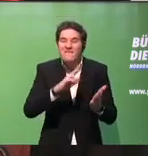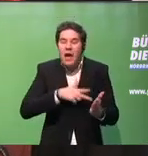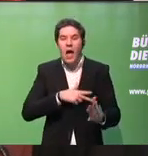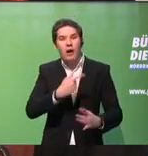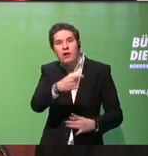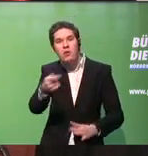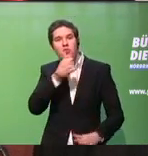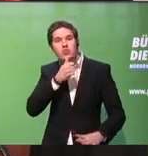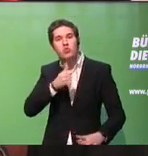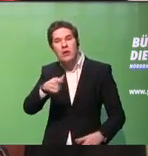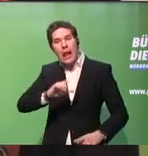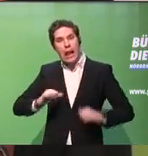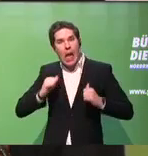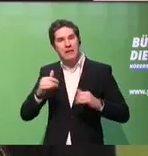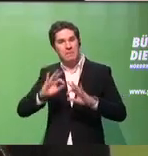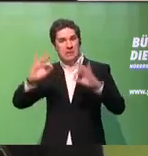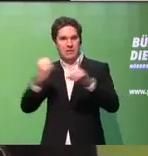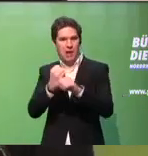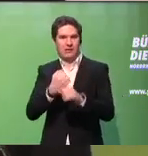Europäischen Union verändert.